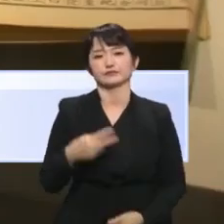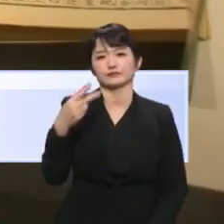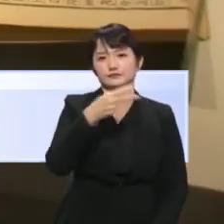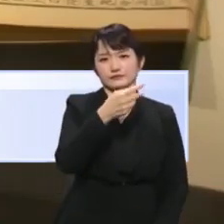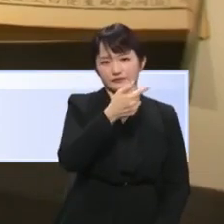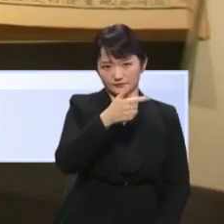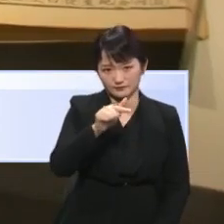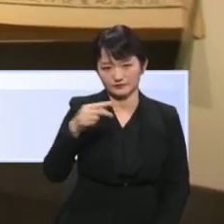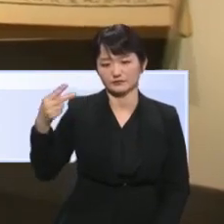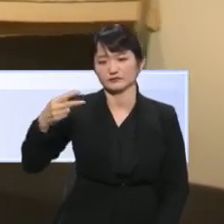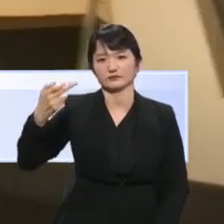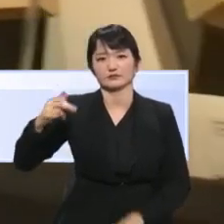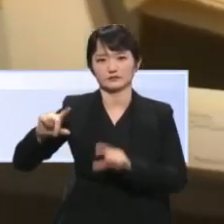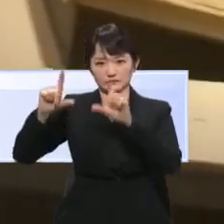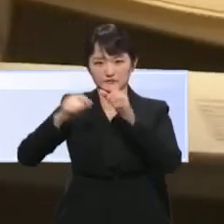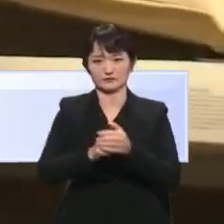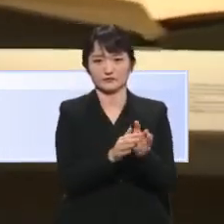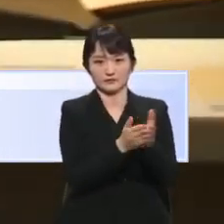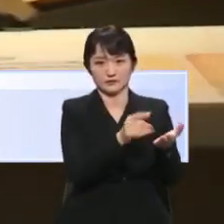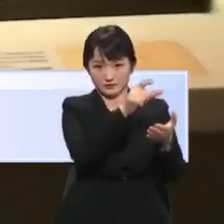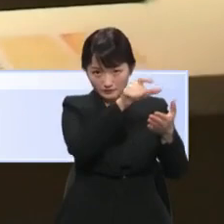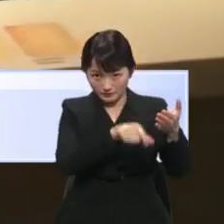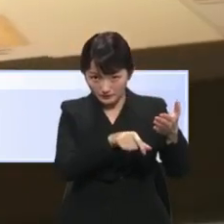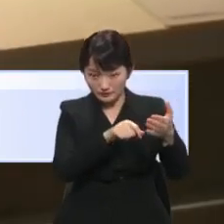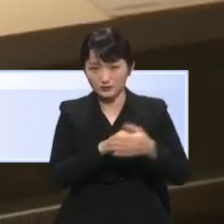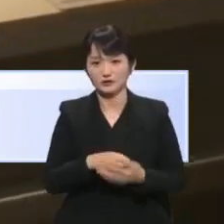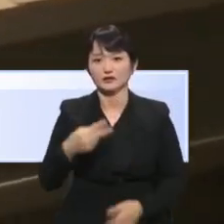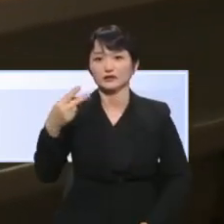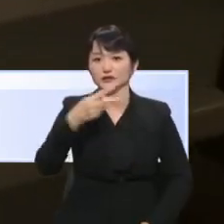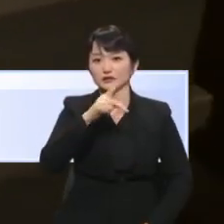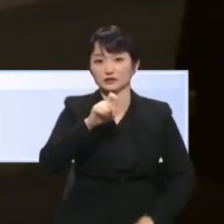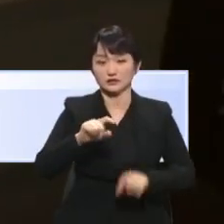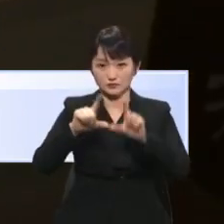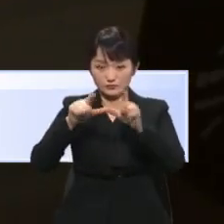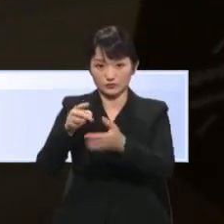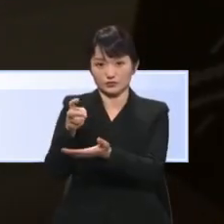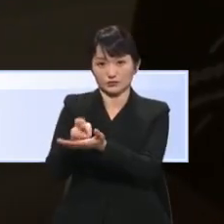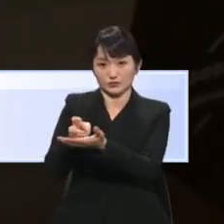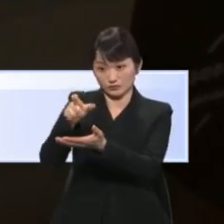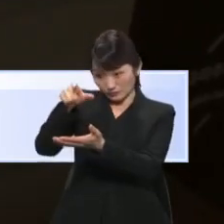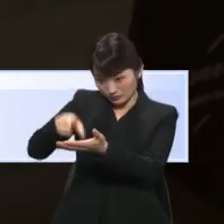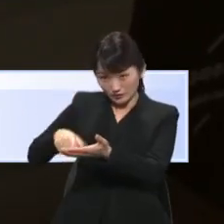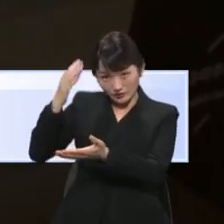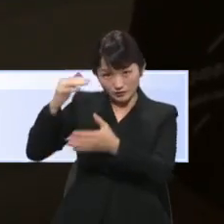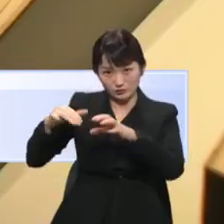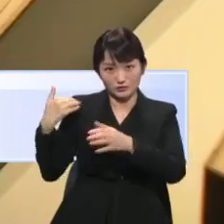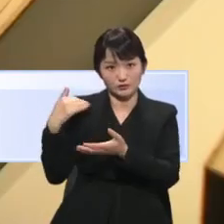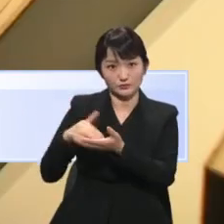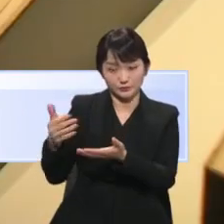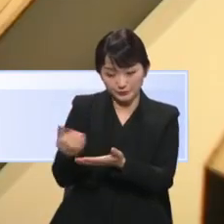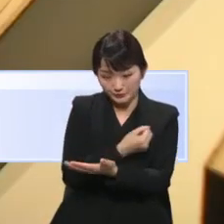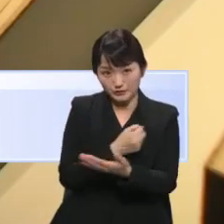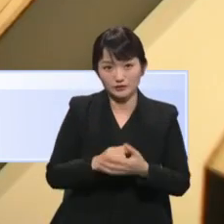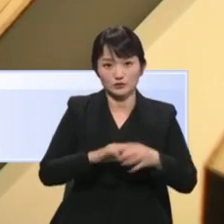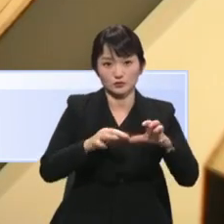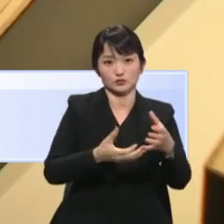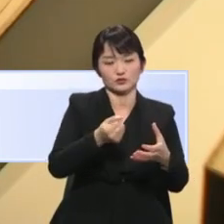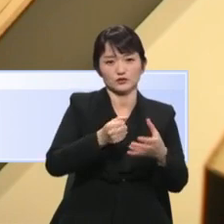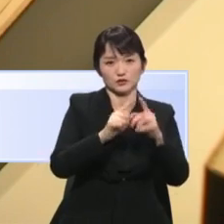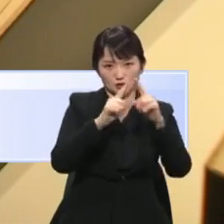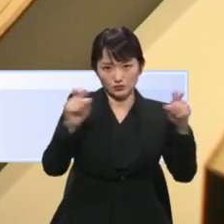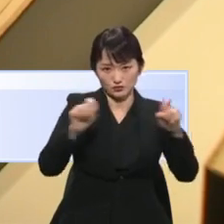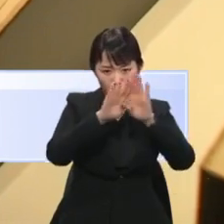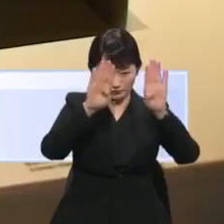2006년과 2017년의 실록이 그리고 2011년 의궤가 각각 국내로 환수가 됐고요. 국내 고궁박물관이